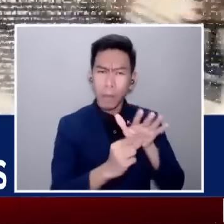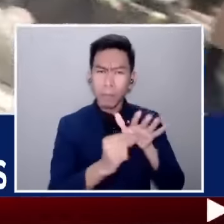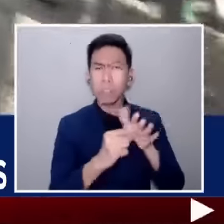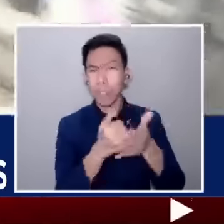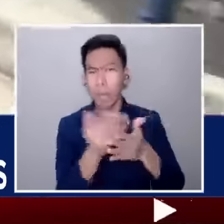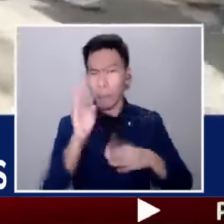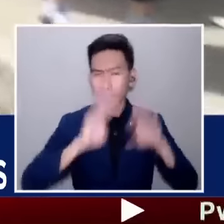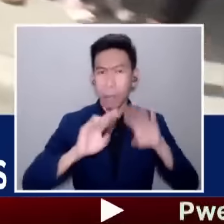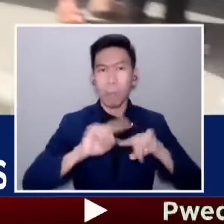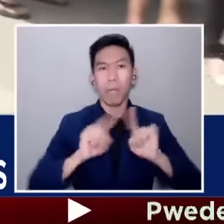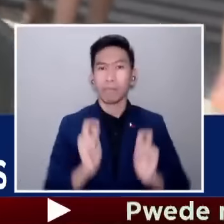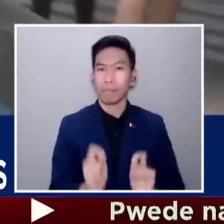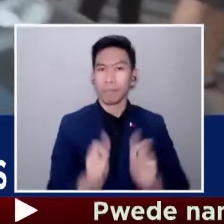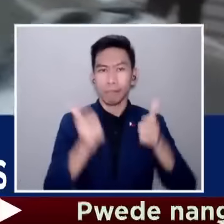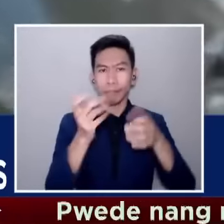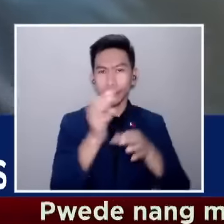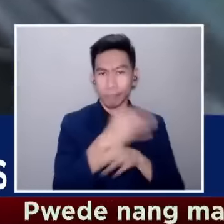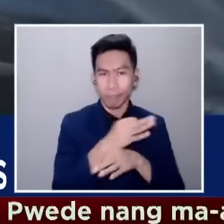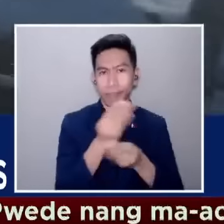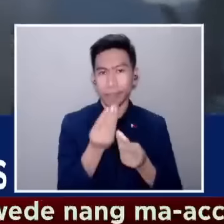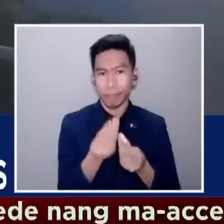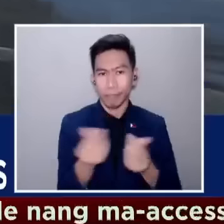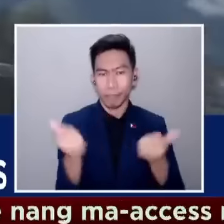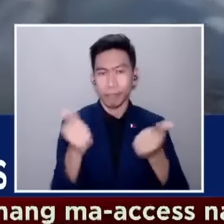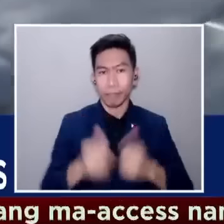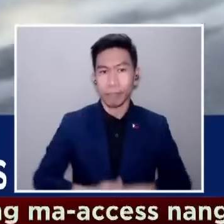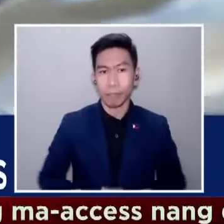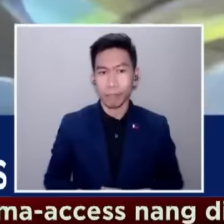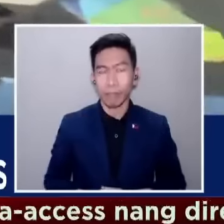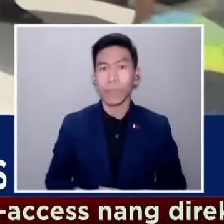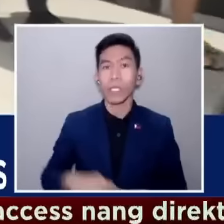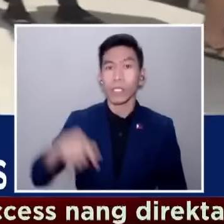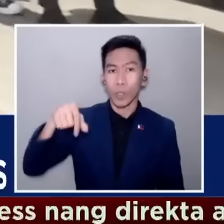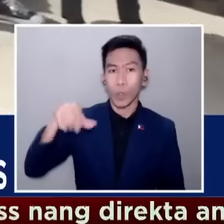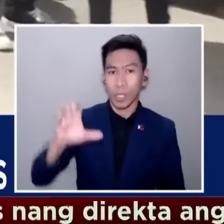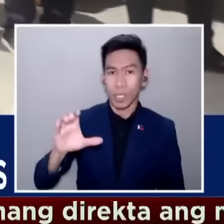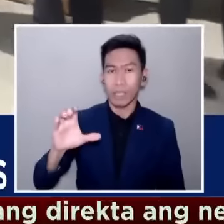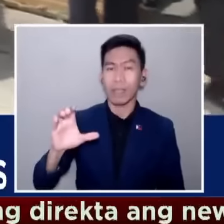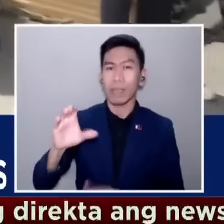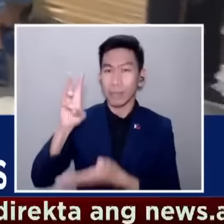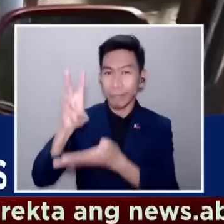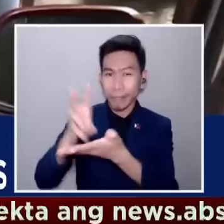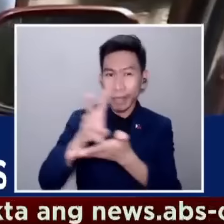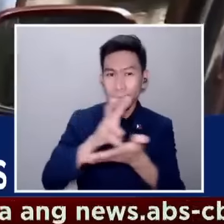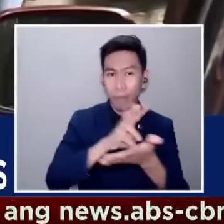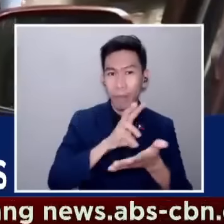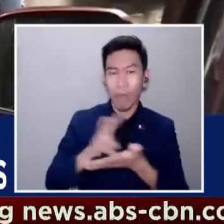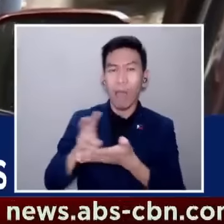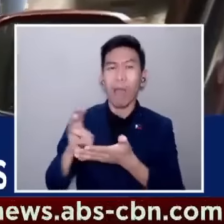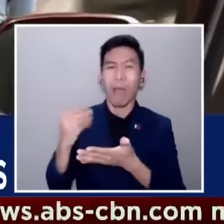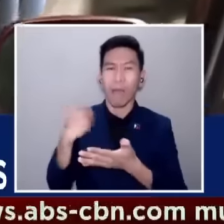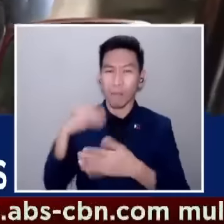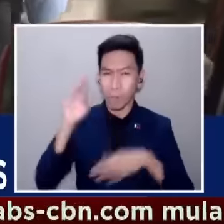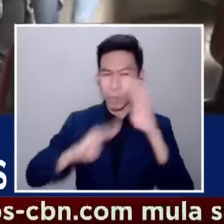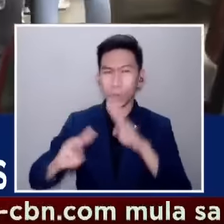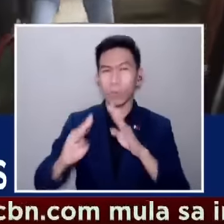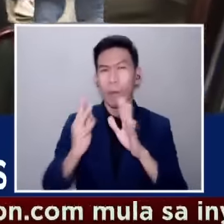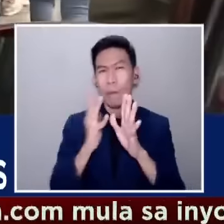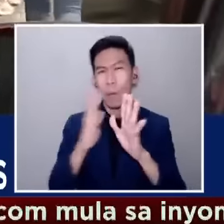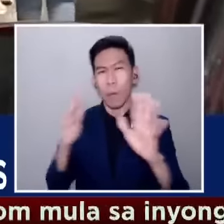naayos. Nagkaproblema rin sa ibang polling center sa QC. Inabot ng 3 kilometro ang pila sa